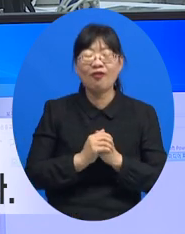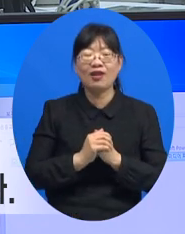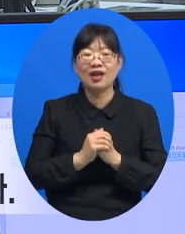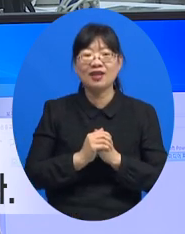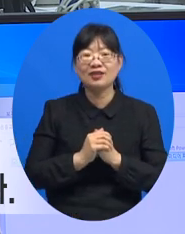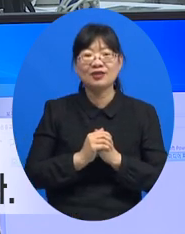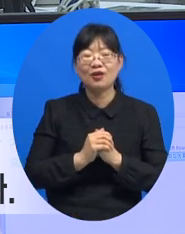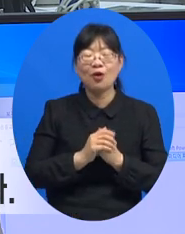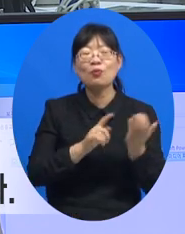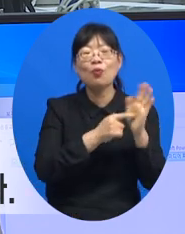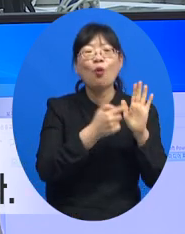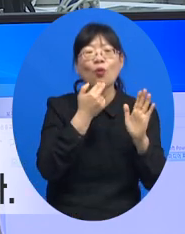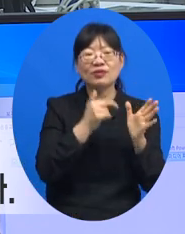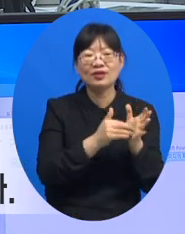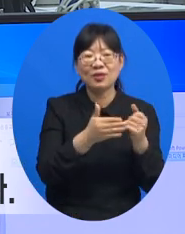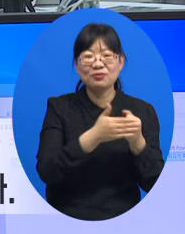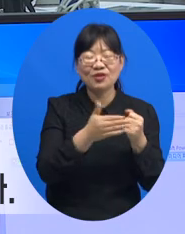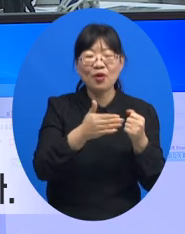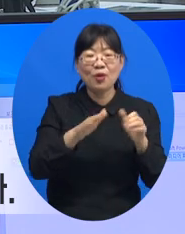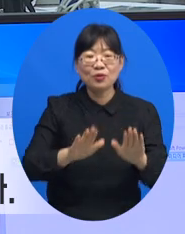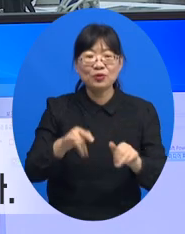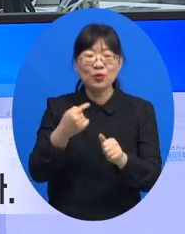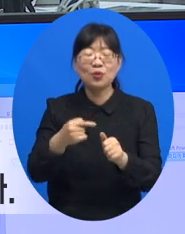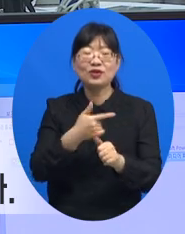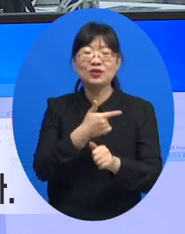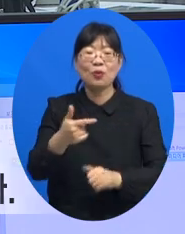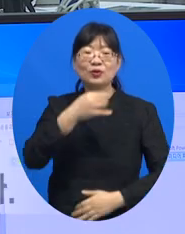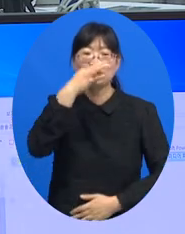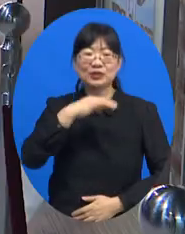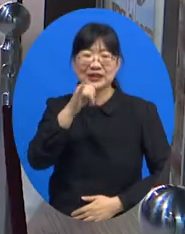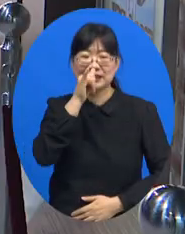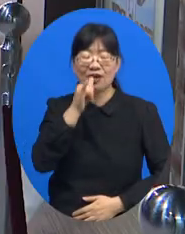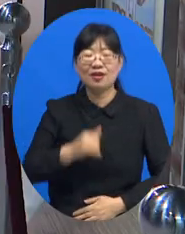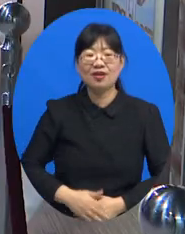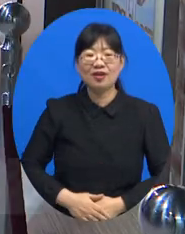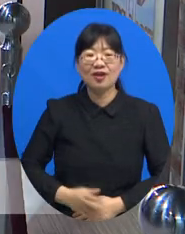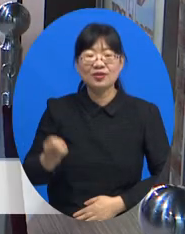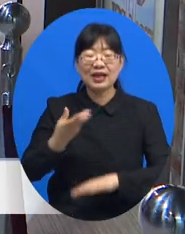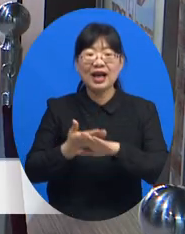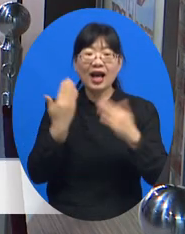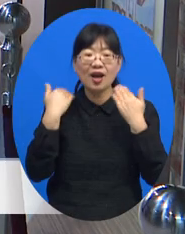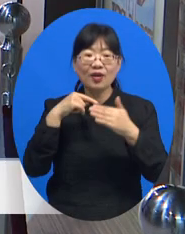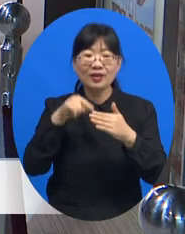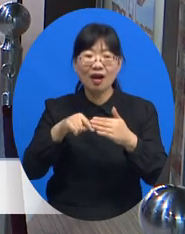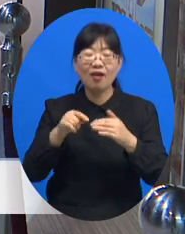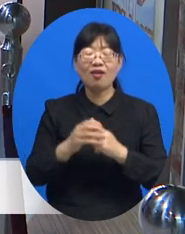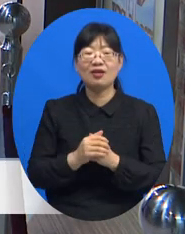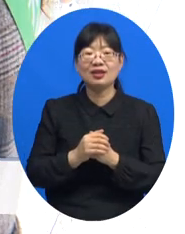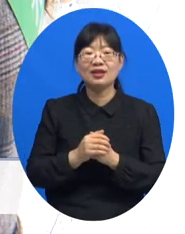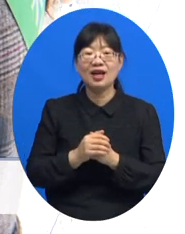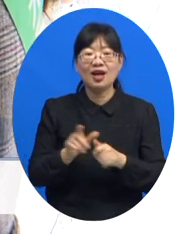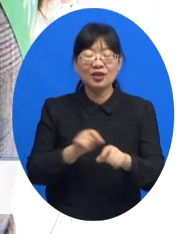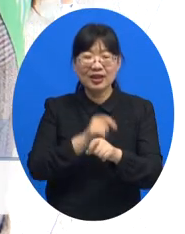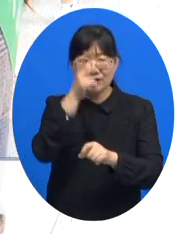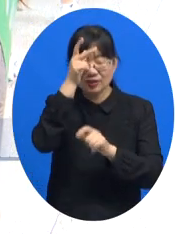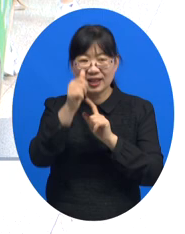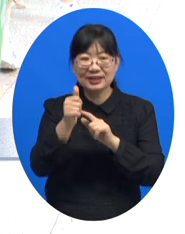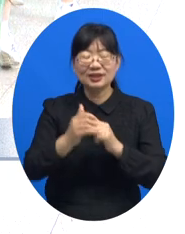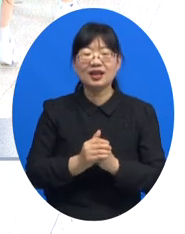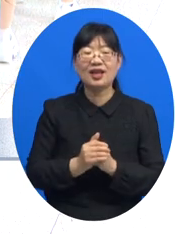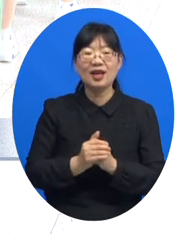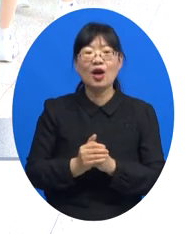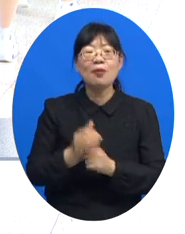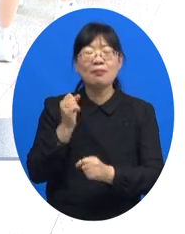거기 게재돼 있지 않아 가지고 오늘 교육에 굉장히 유익하다고 생각합니다. 또 다른 학교에서는 도특사경이 자체 제작한